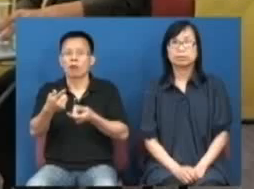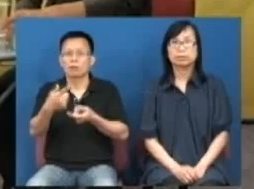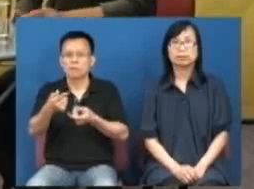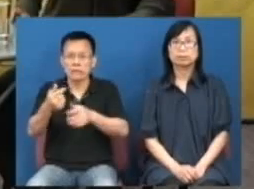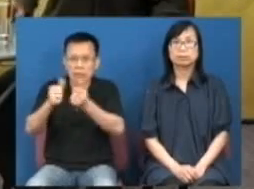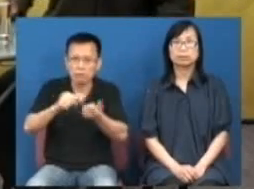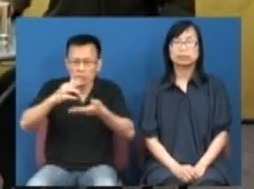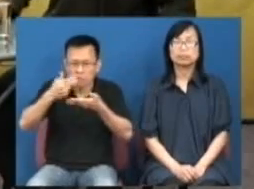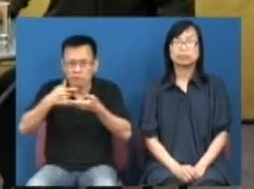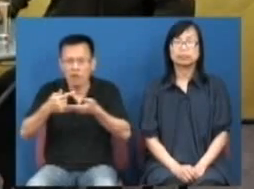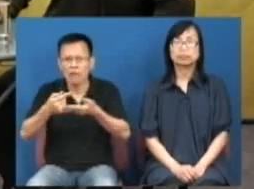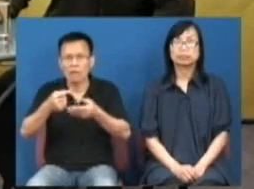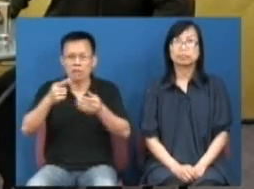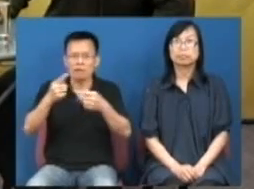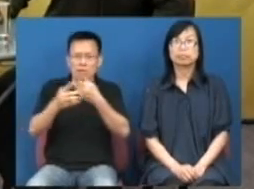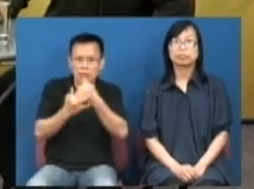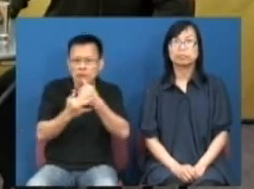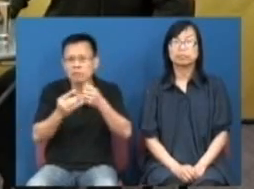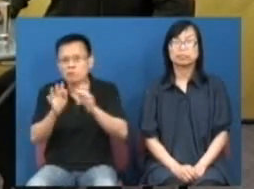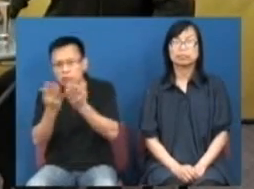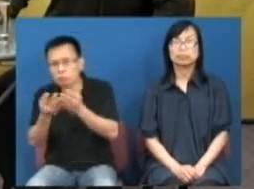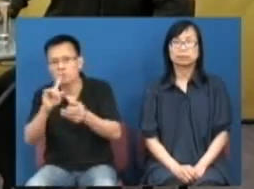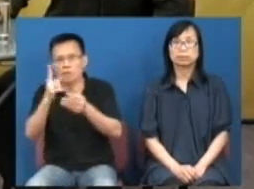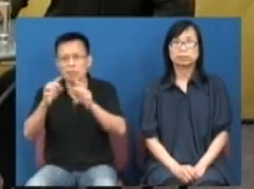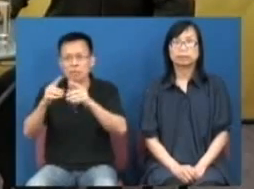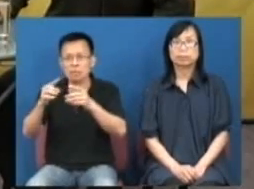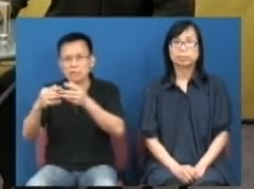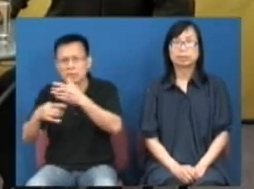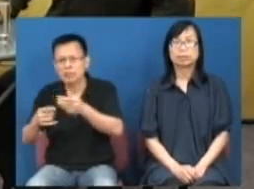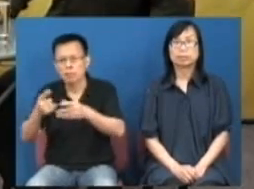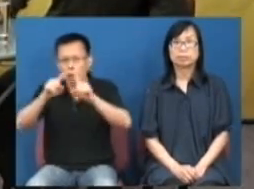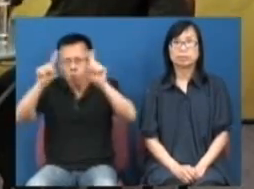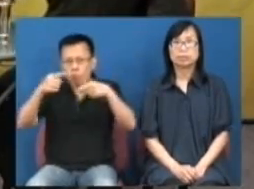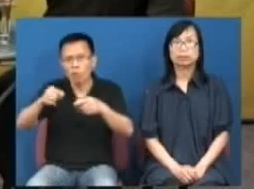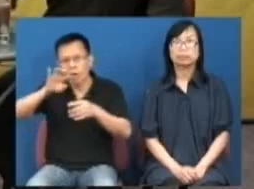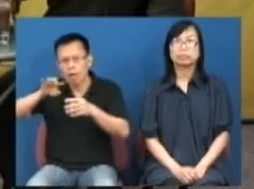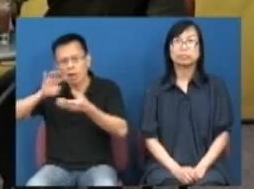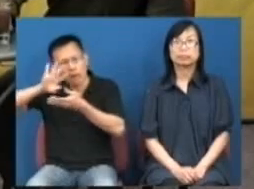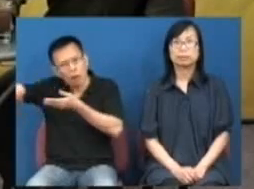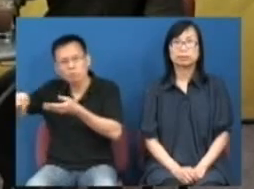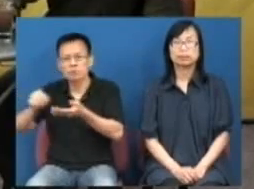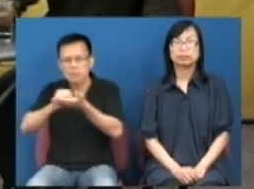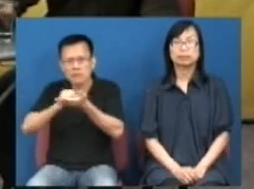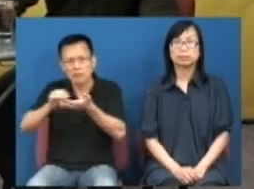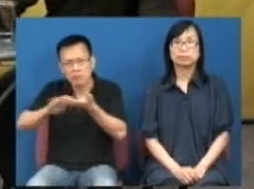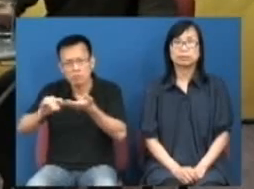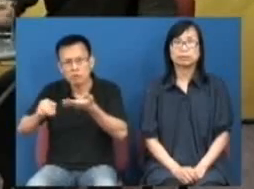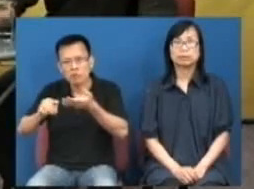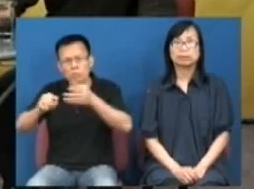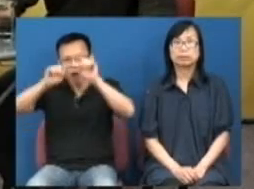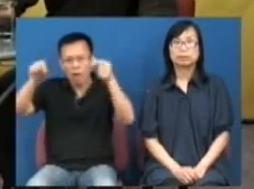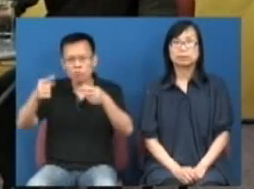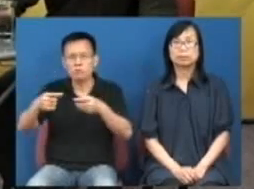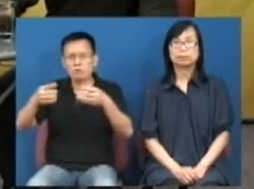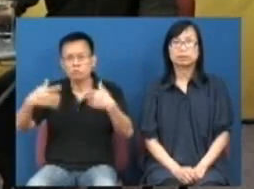嘅，就永遠都咧第幾章第幾節。咁你可唔可以括弧後面解釋清楚啲咧？調翻轉，你唔好寫嗰個括弧之後咁完嘅，你